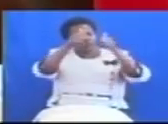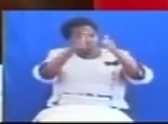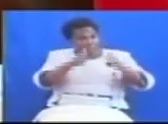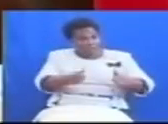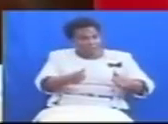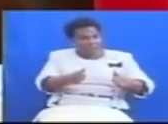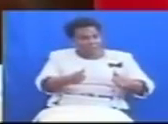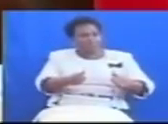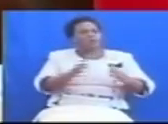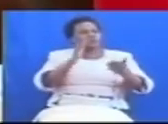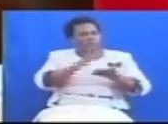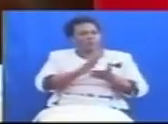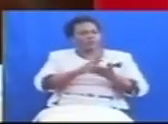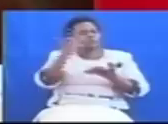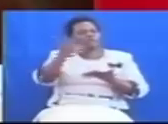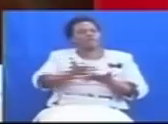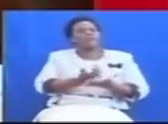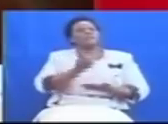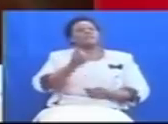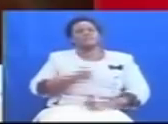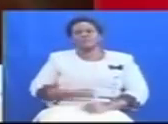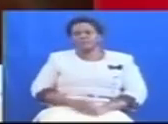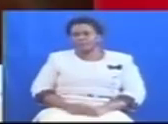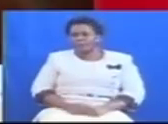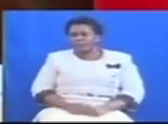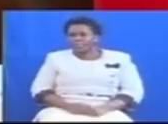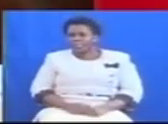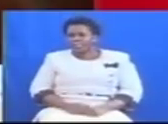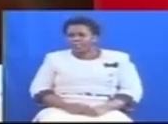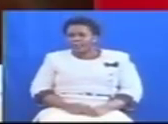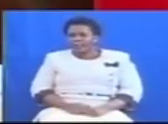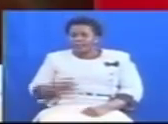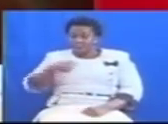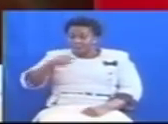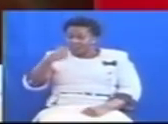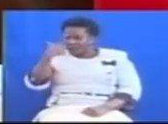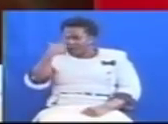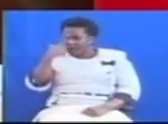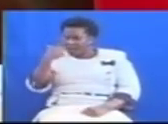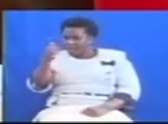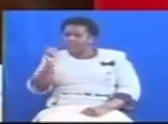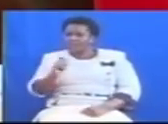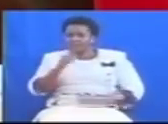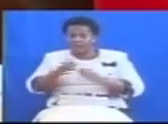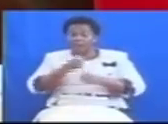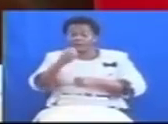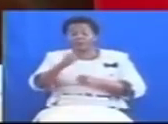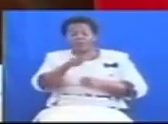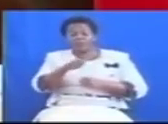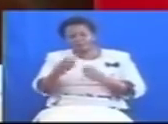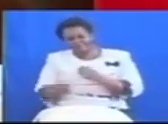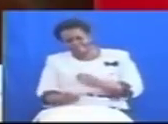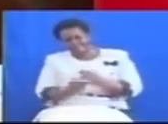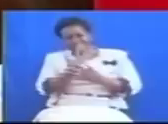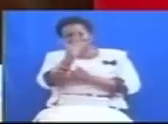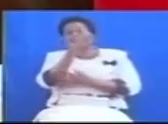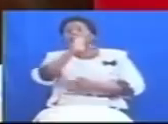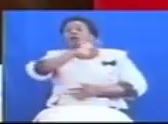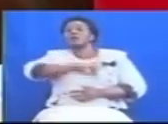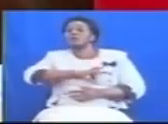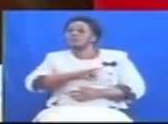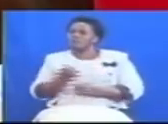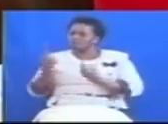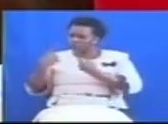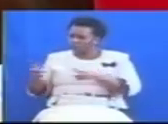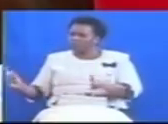ambayo tutafanikiwa. Kwa hiyo na sisi tunaamini kabisa kwamba hatua hii itaibua ajira nyingine nyingi zaidi kuliko hata zile zilizopo kwenye mifuko